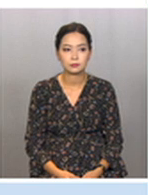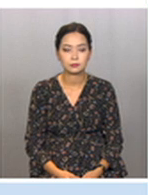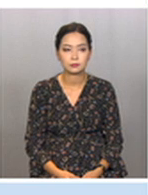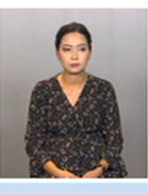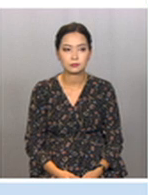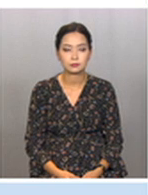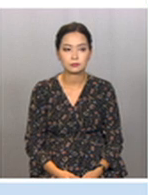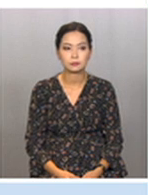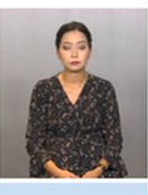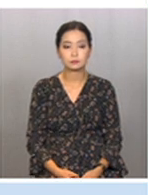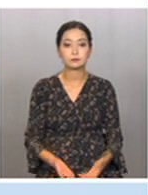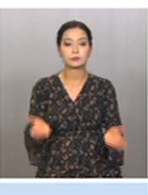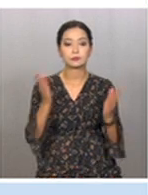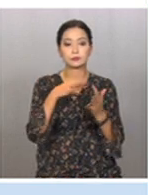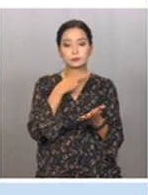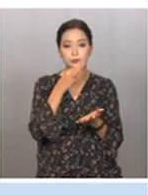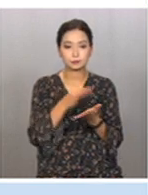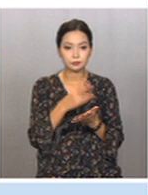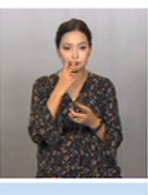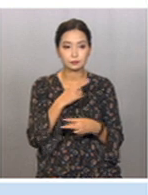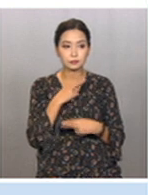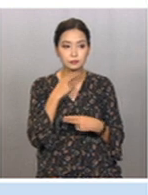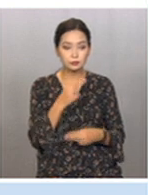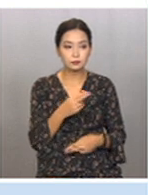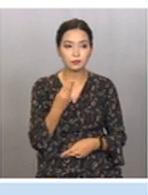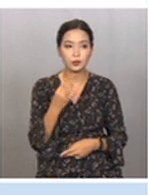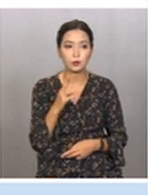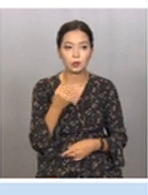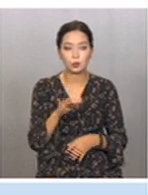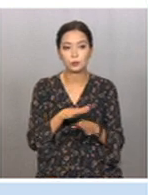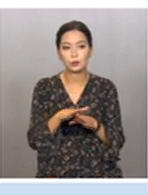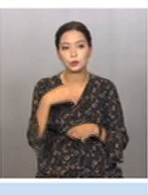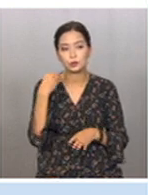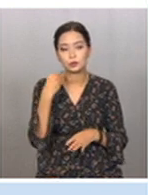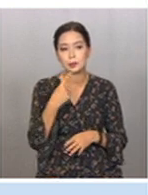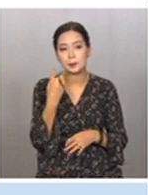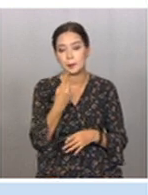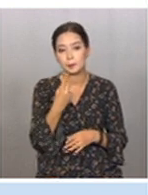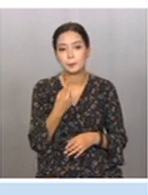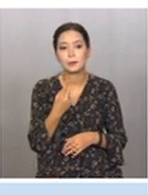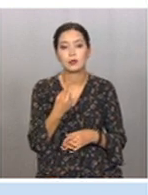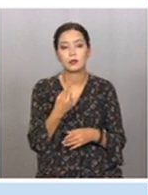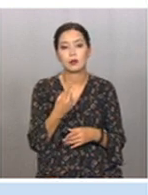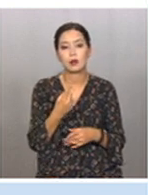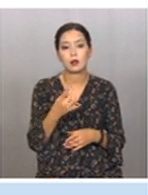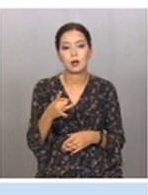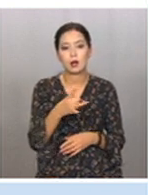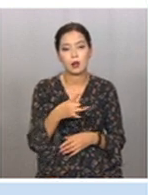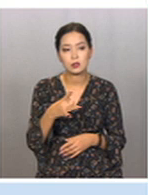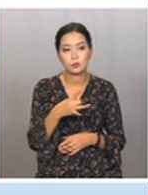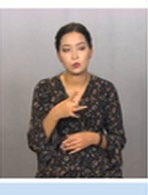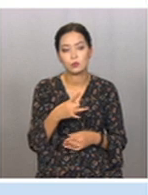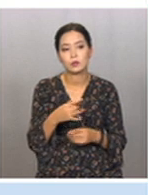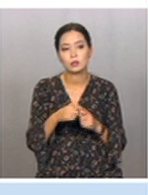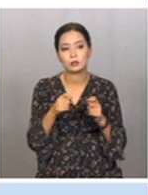Ал енді оқушылар жауабына назар аударайық. Мұстафа Шоқай бүкіл Түркістанды бір автономиялық республикаға біріктірді.